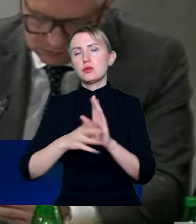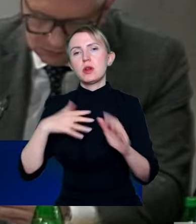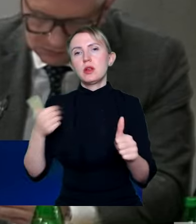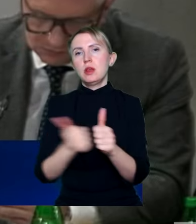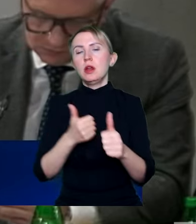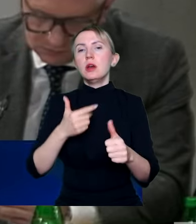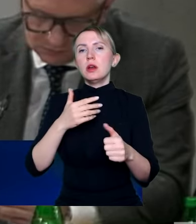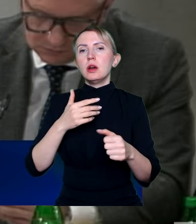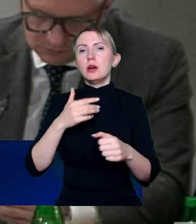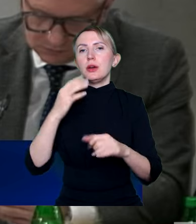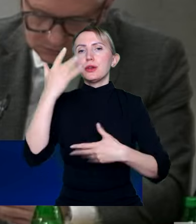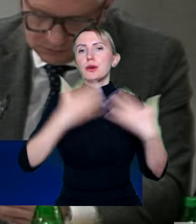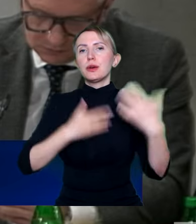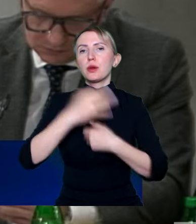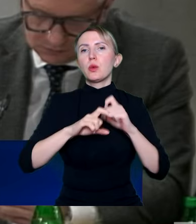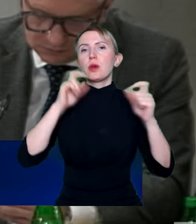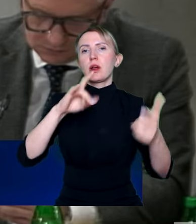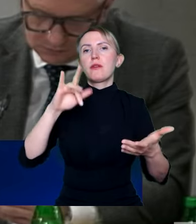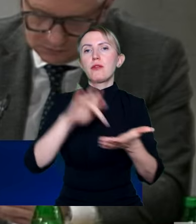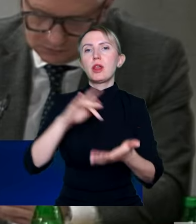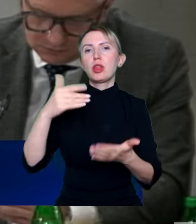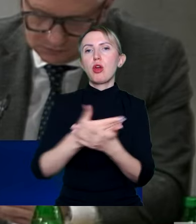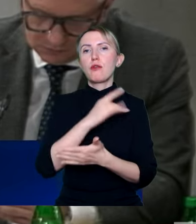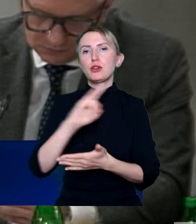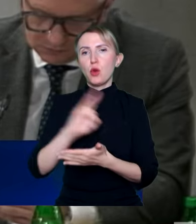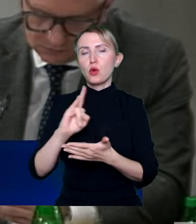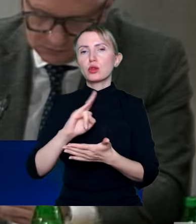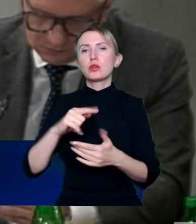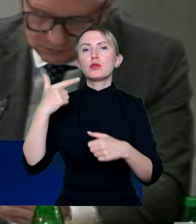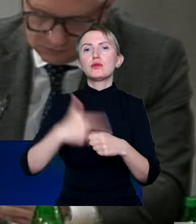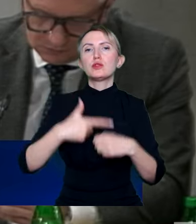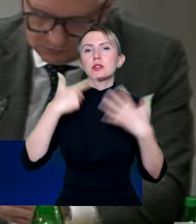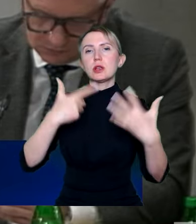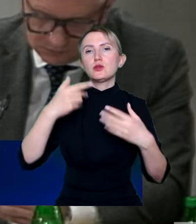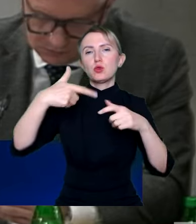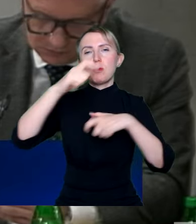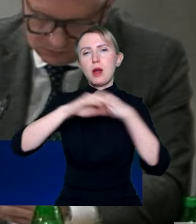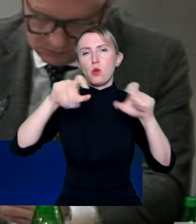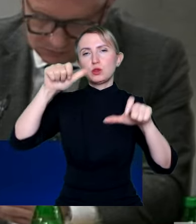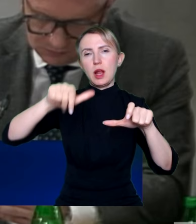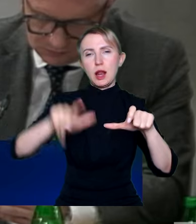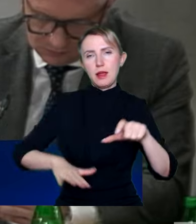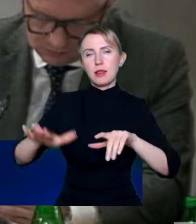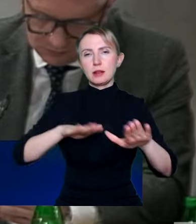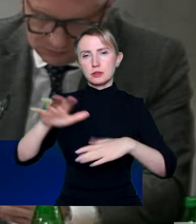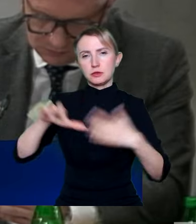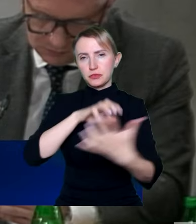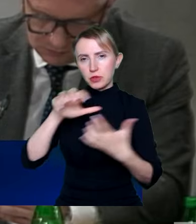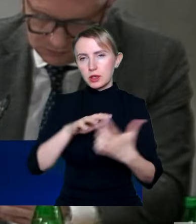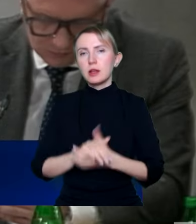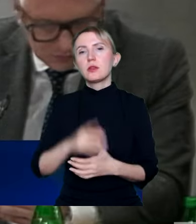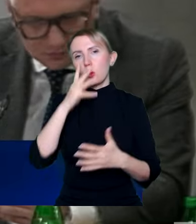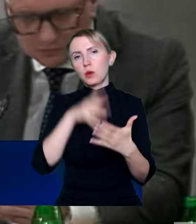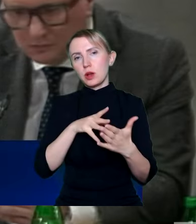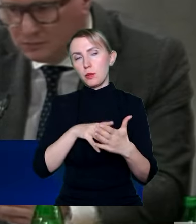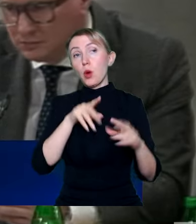informatyki na Uniwersytecie w Nowym Jorku. Jest to 27 uczelnia na świecie. Pan Nadim odniósł się do raportu Citizen Lab